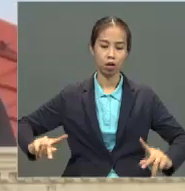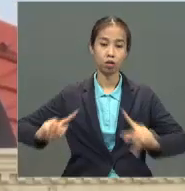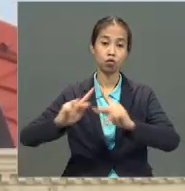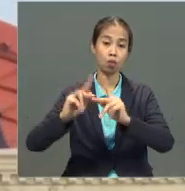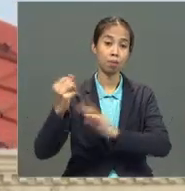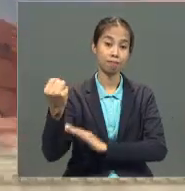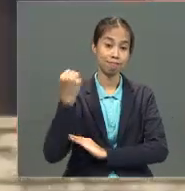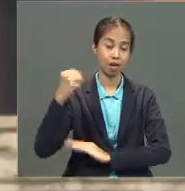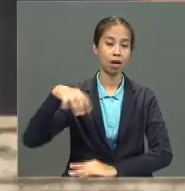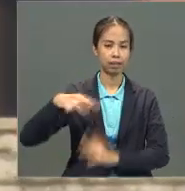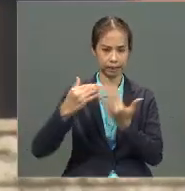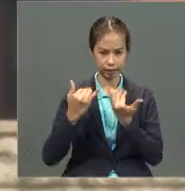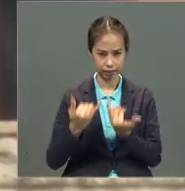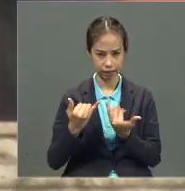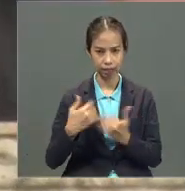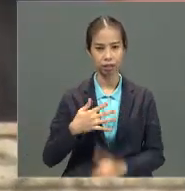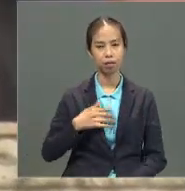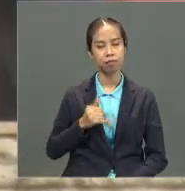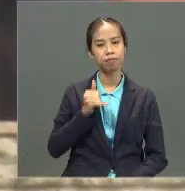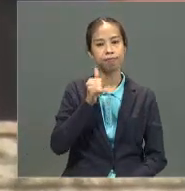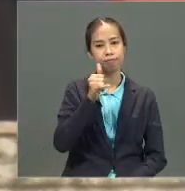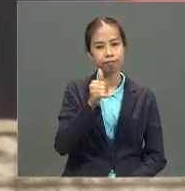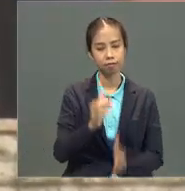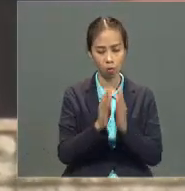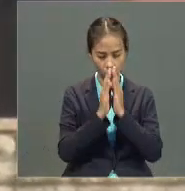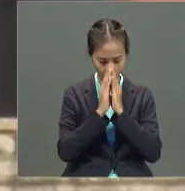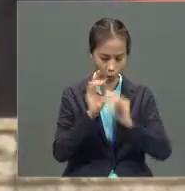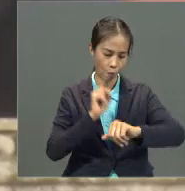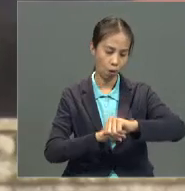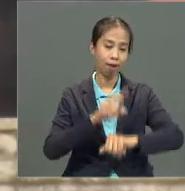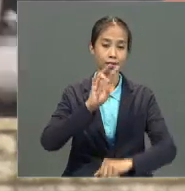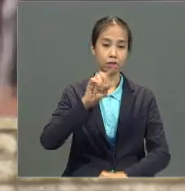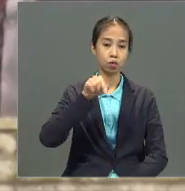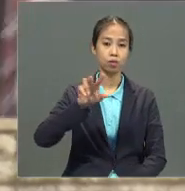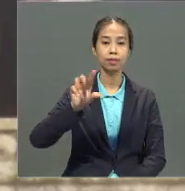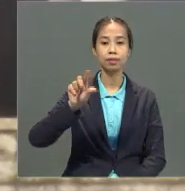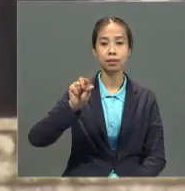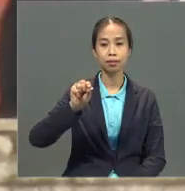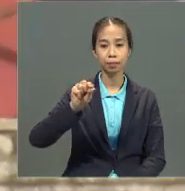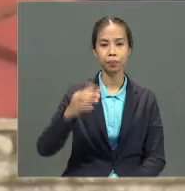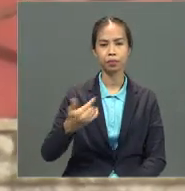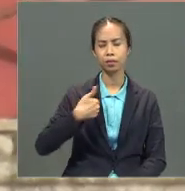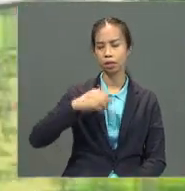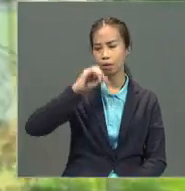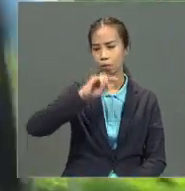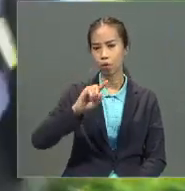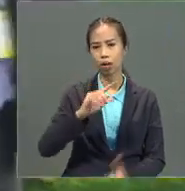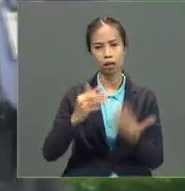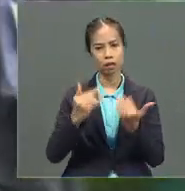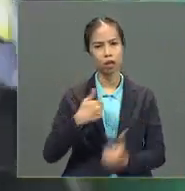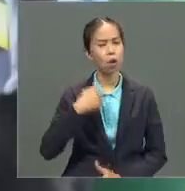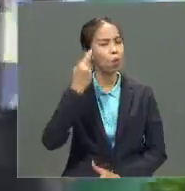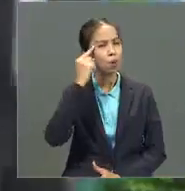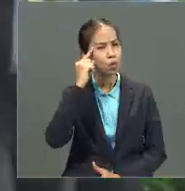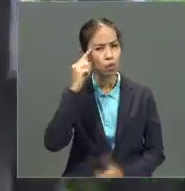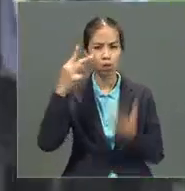ถือฤกษ์เข้าสักการะสิ่งศักดิ์สิทธิ์ประจำทำเนียบรัฐบาลในเวลา 7:20 นโดยเปิดใจกับสื่อมวลชนว่ายังไม่ทราบว่านายกรั